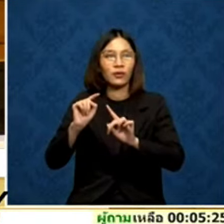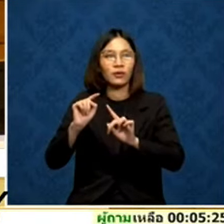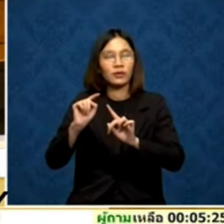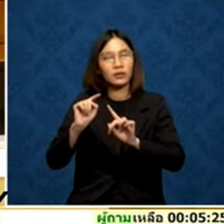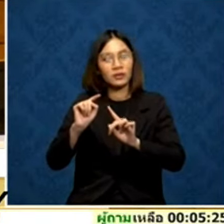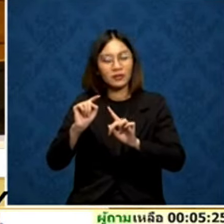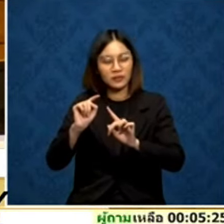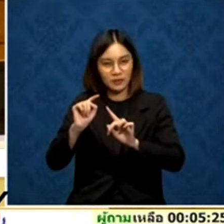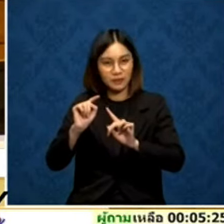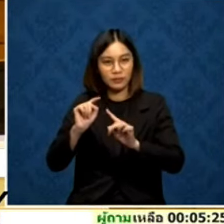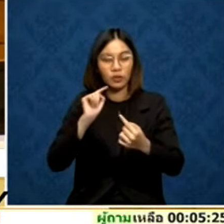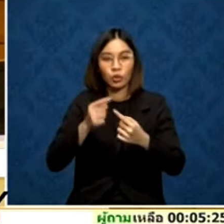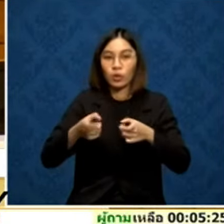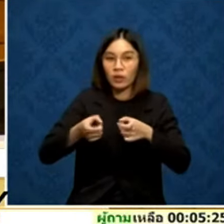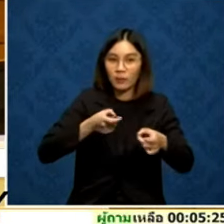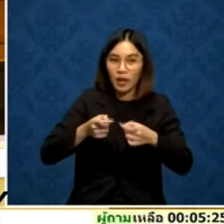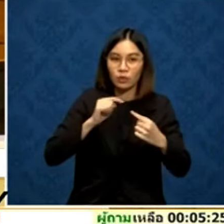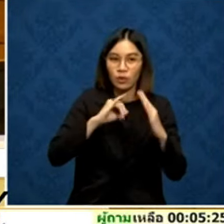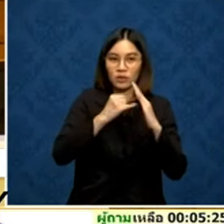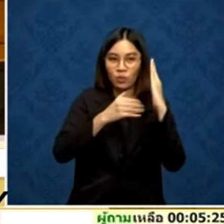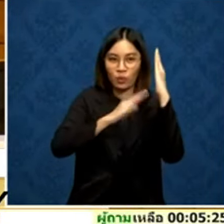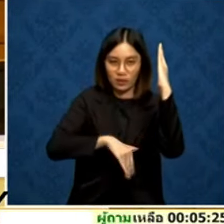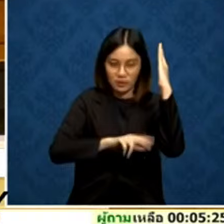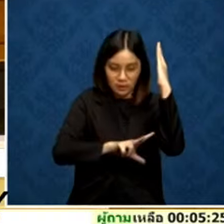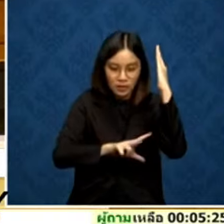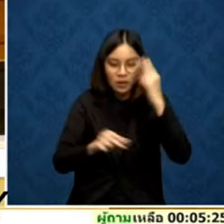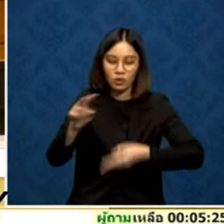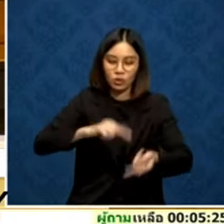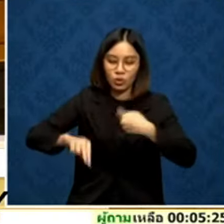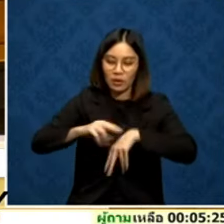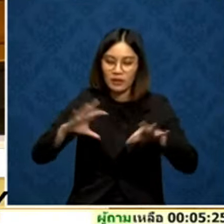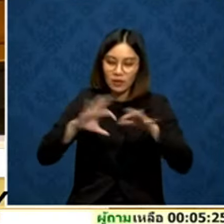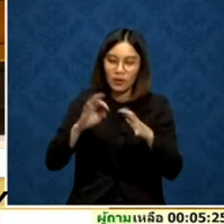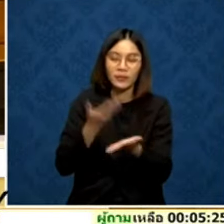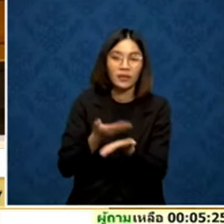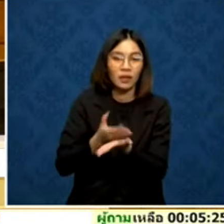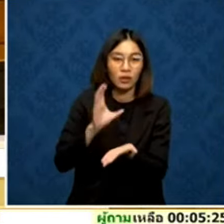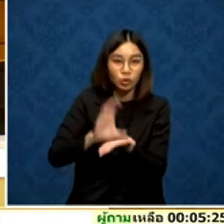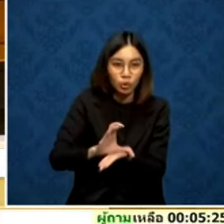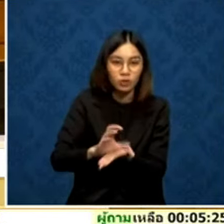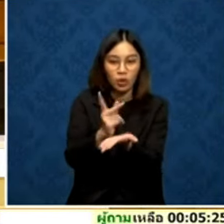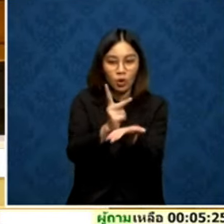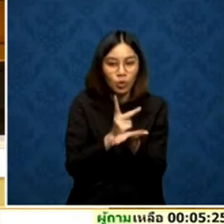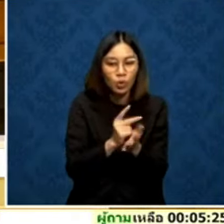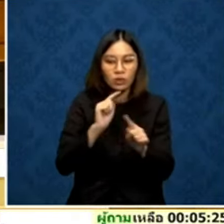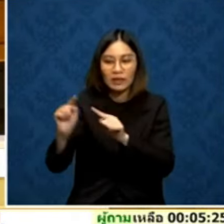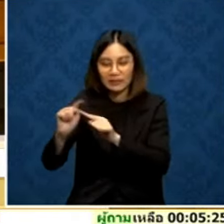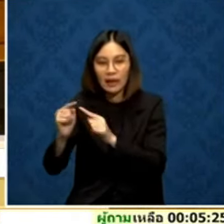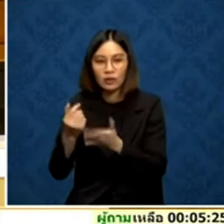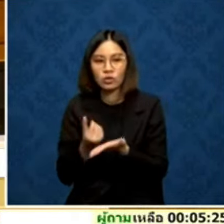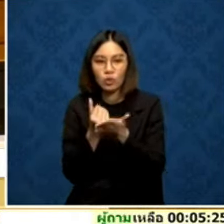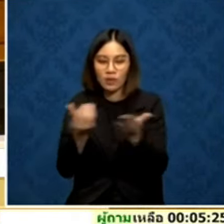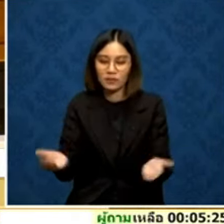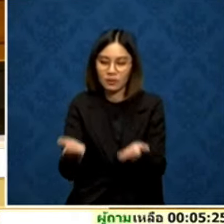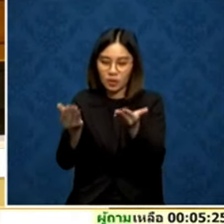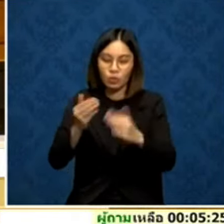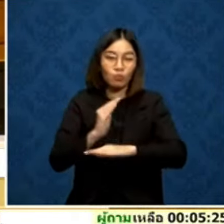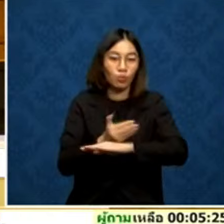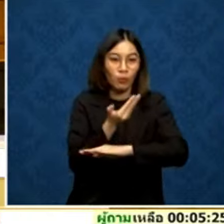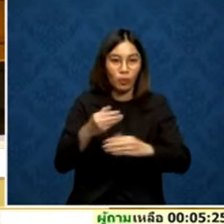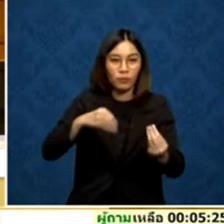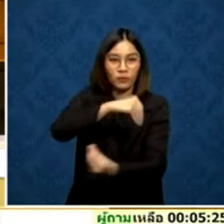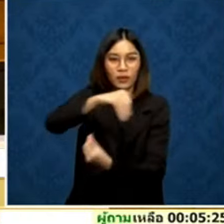กับกรรมการผู้จัดการใหญ่ลงไปที่3จังหวัดชายแดนภาคใต้เพื่อดูแลเรื่องแหล่งเงินทุนที่จะสนับสนุนให้ธุรกิจ